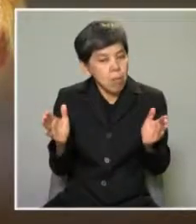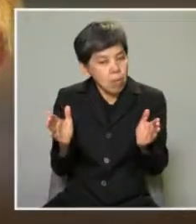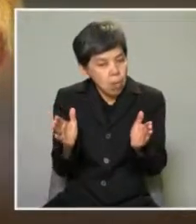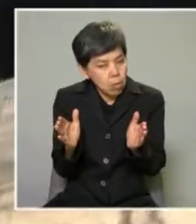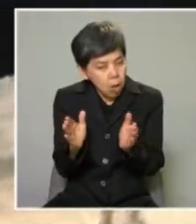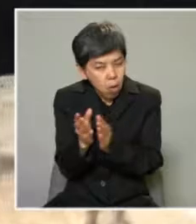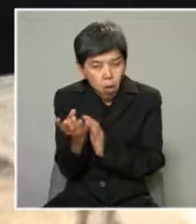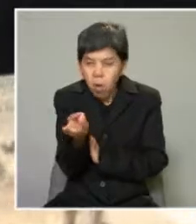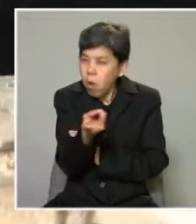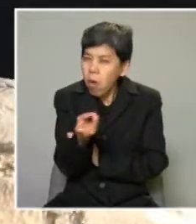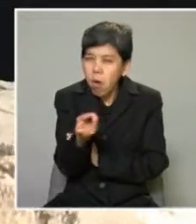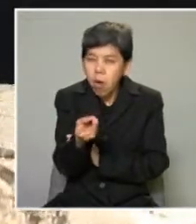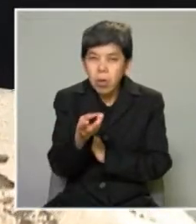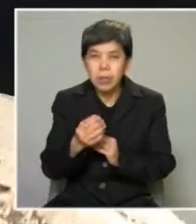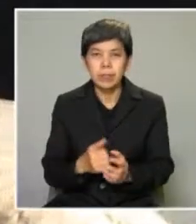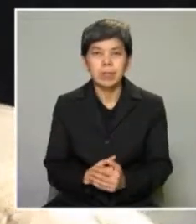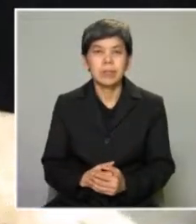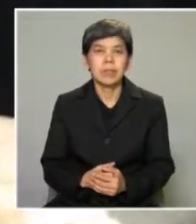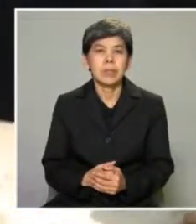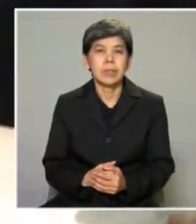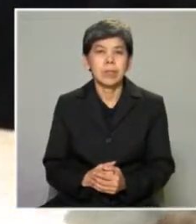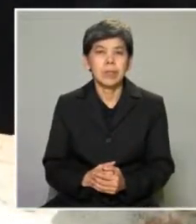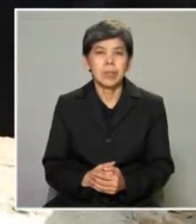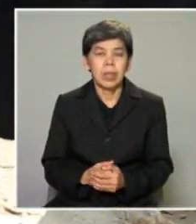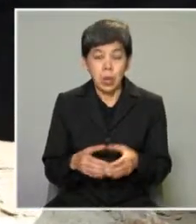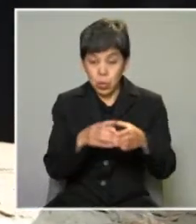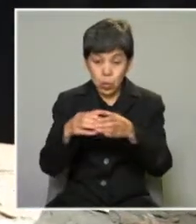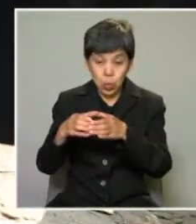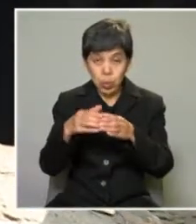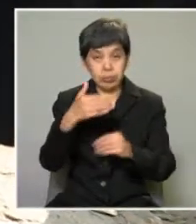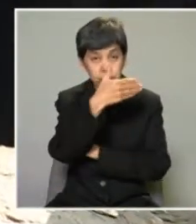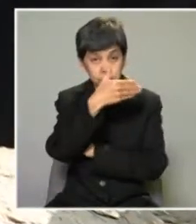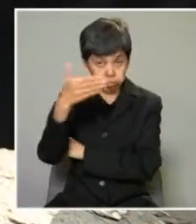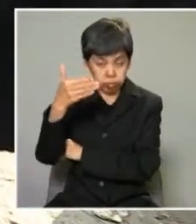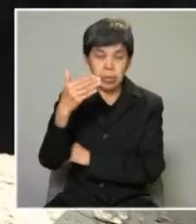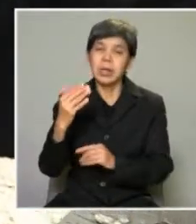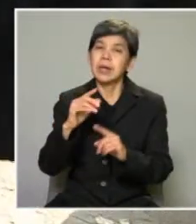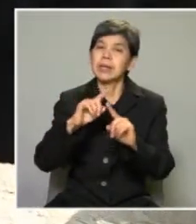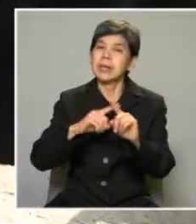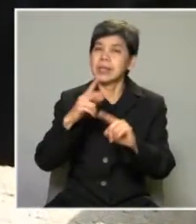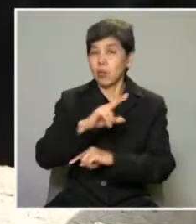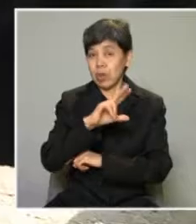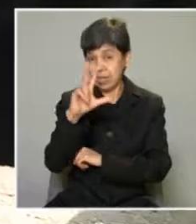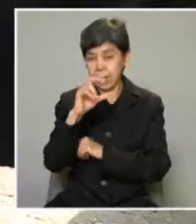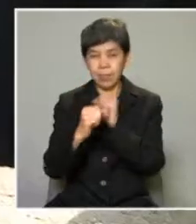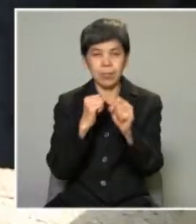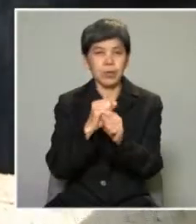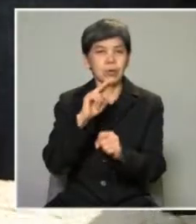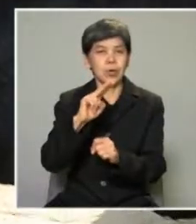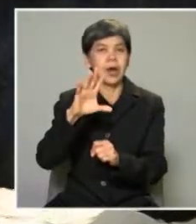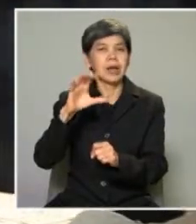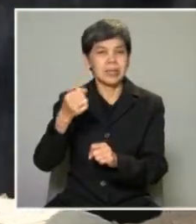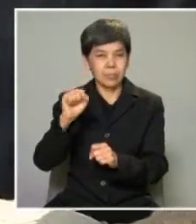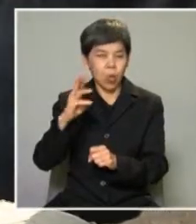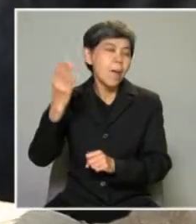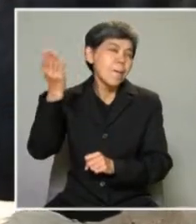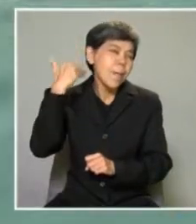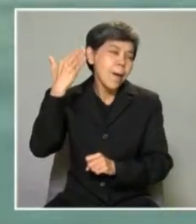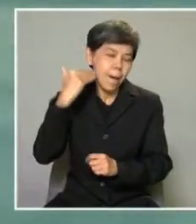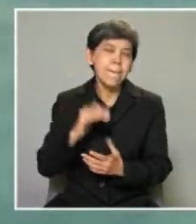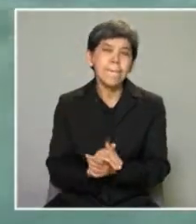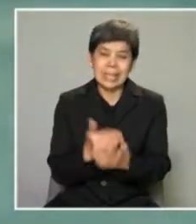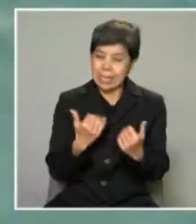รายชื่อให้เป็นสัตว์ป่าที่ควรรู้จักและควรอนุรักษ์เช่นเดียวกับสัตว์ป่าจากทุกมุมโลกที่ต้องอนุรักษ์ไว้เช่นกันเนื่องจากปัจ